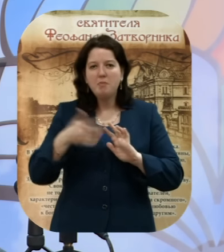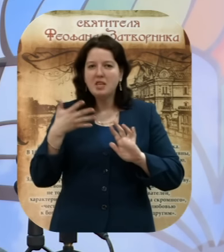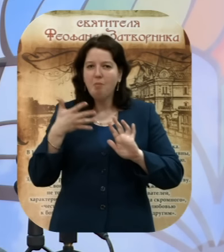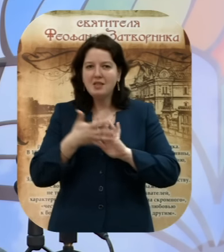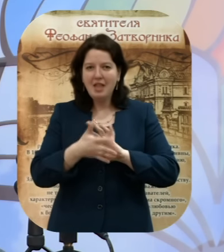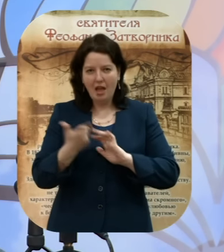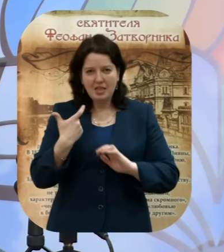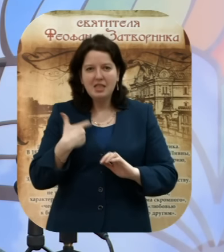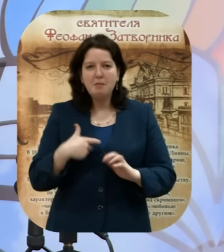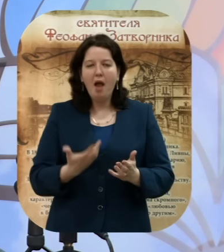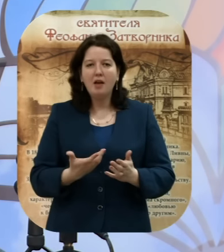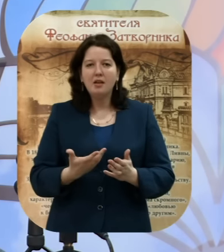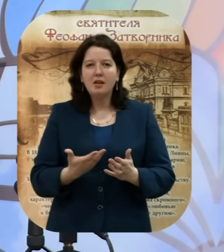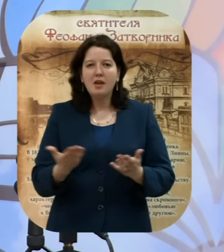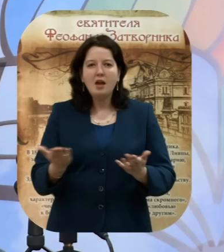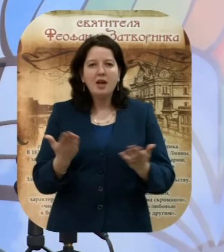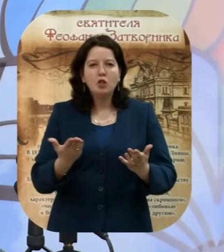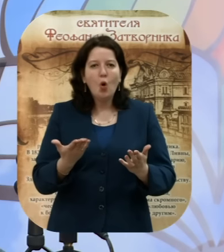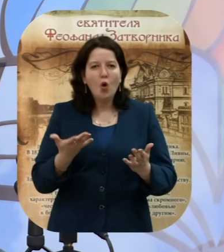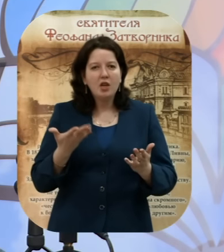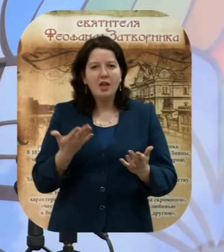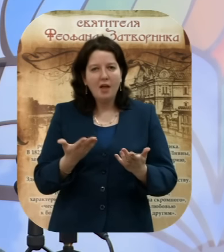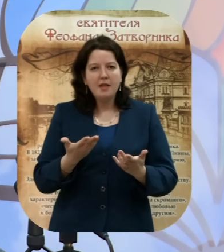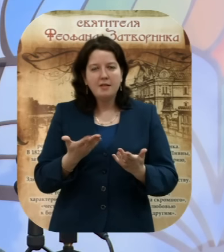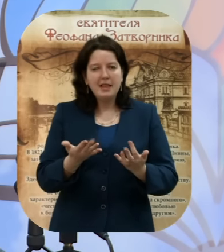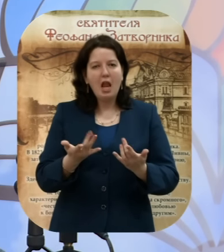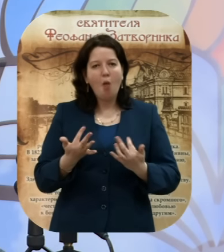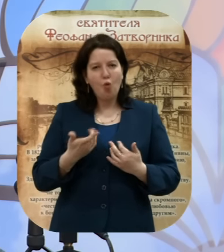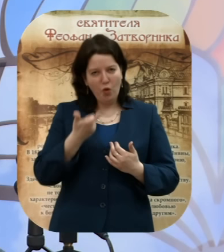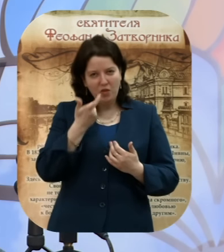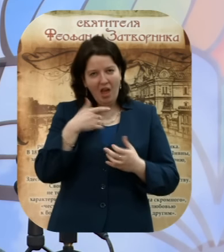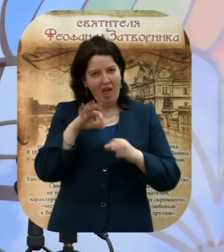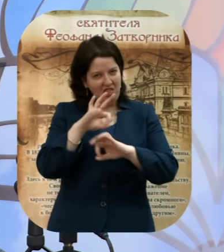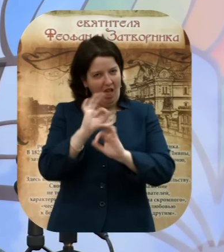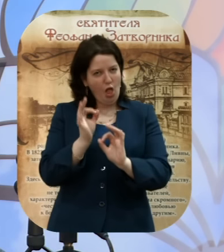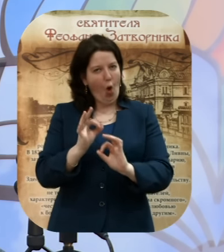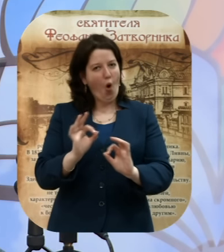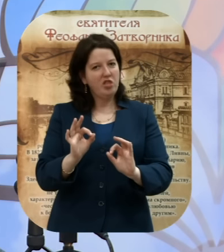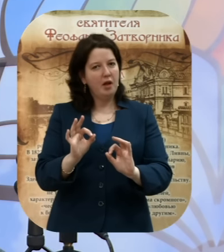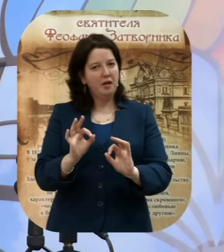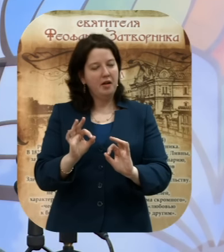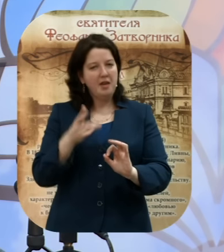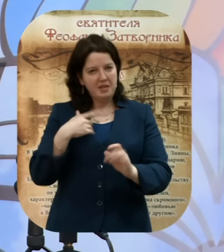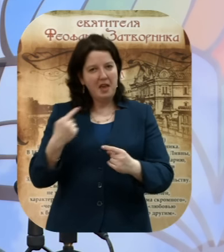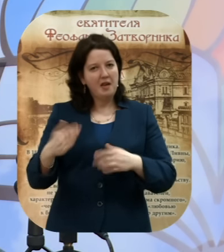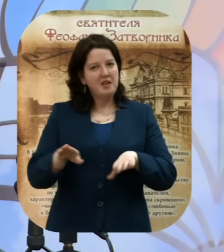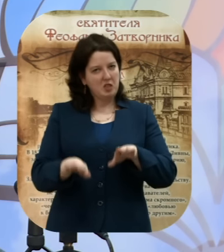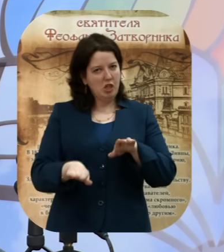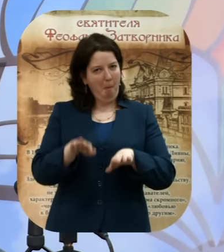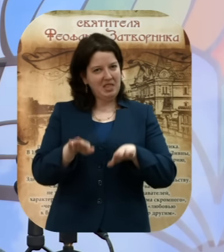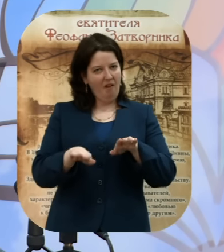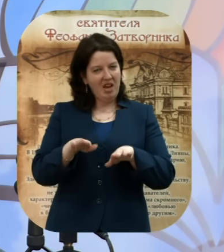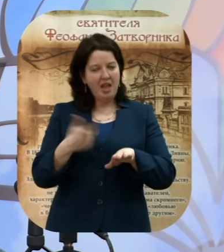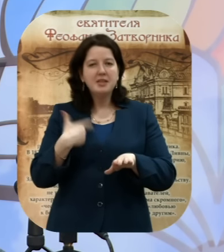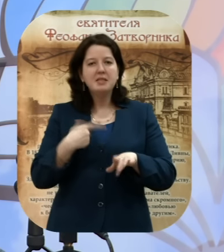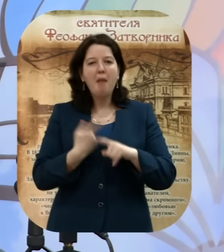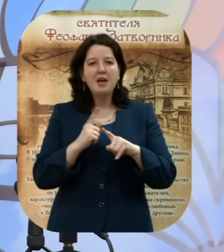себя, которое требует и эталона, и сопоставления себя с этим